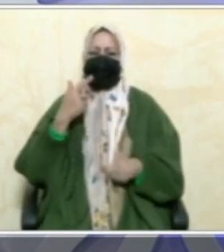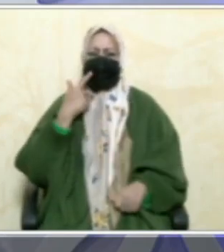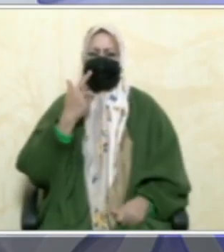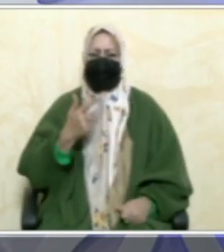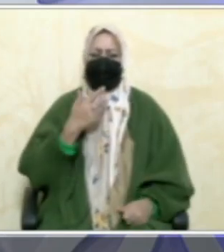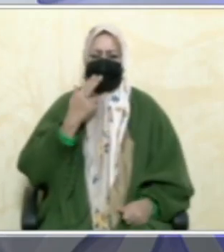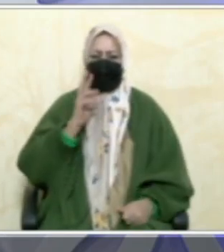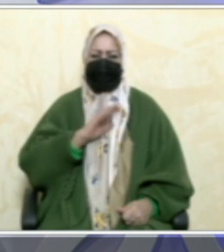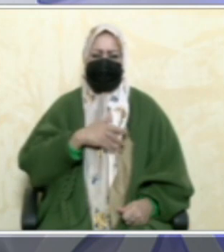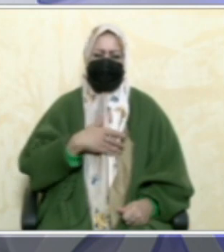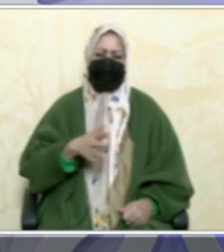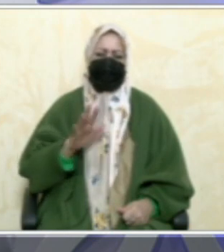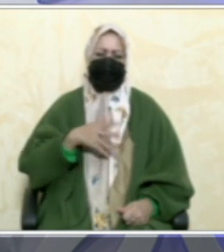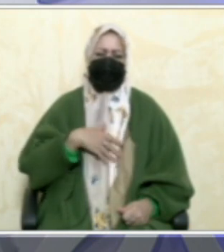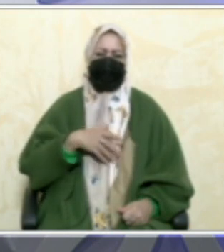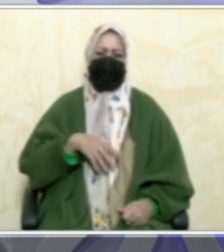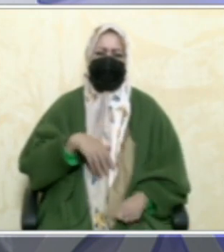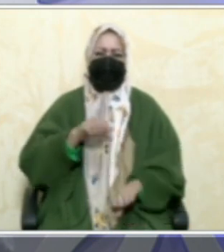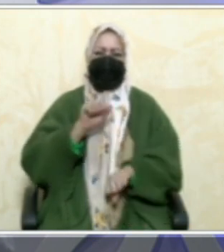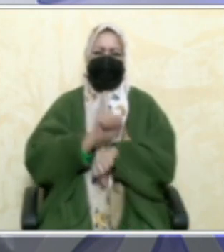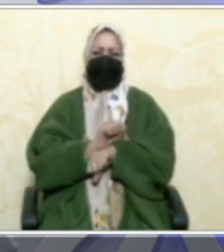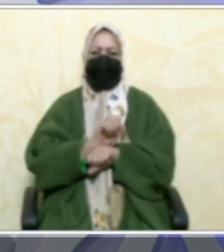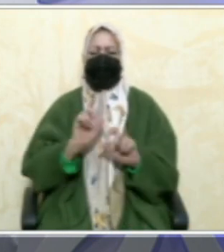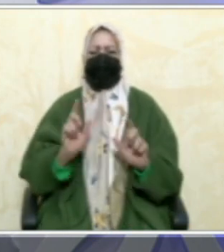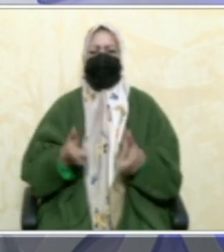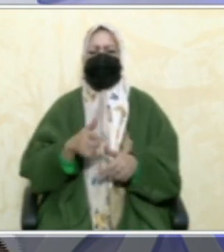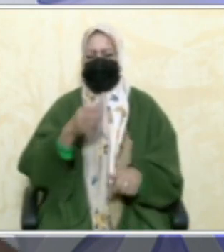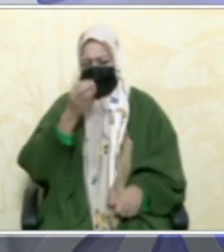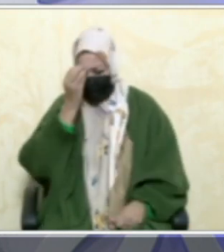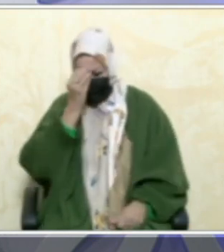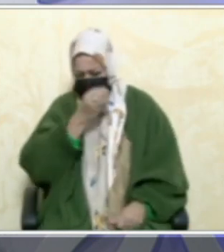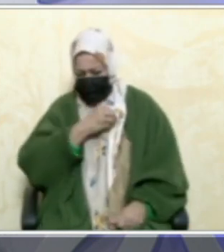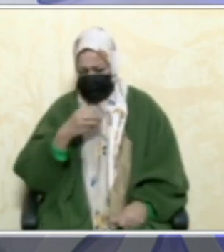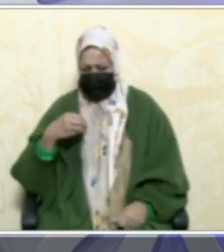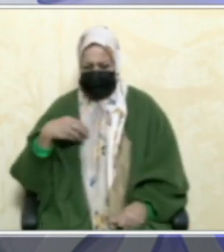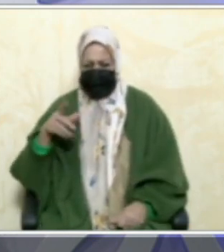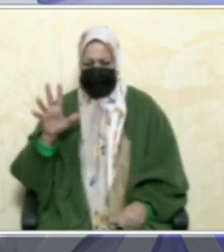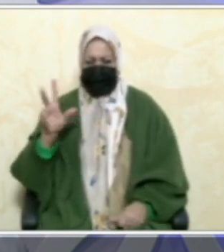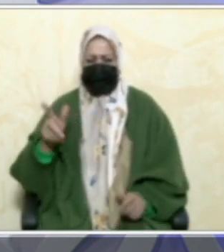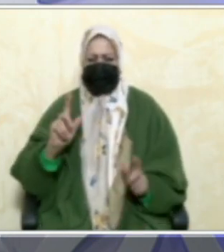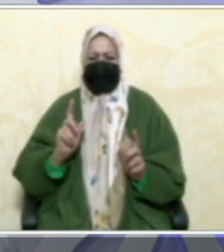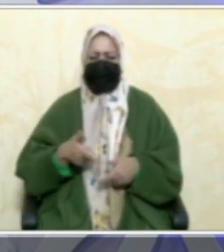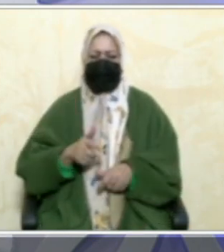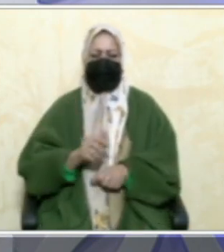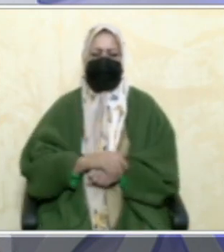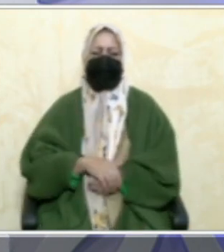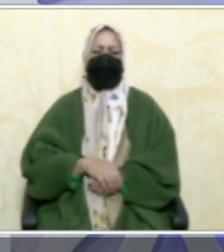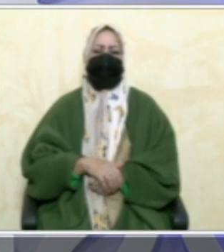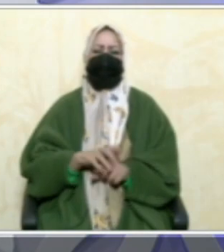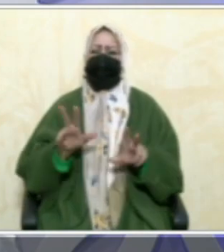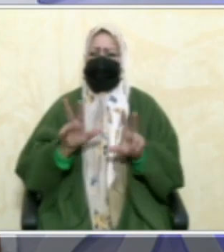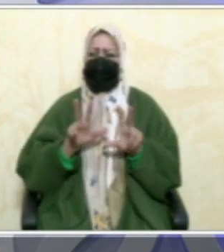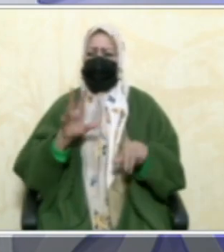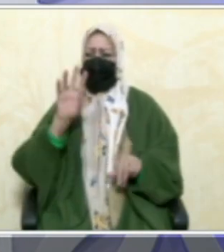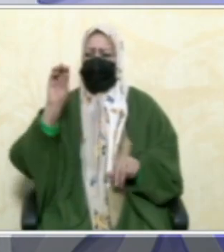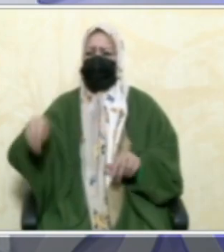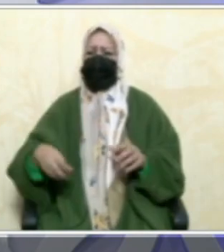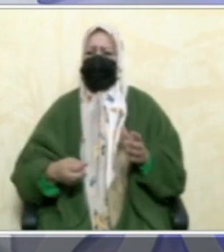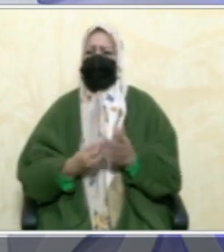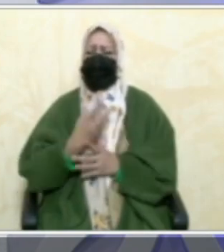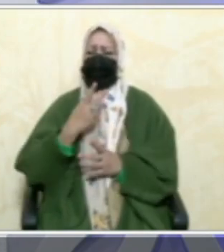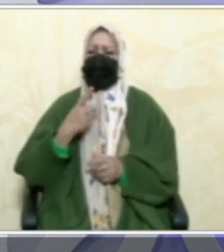هؤلاء المتنصرين، وقد تكون صدفة. لكن في كلتا الحالتين لابد من للدولة، لابد